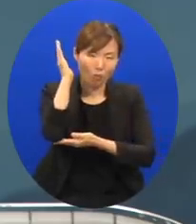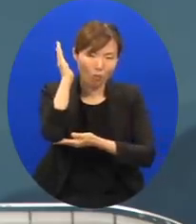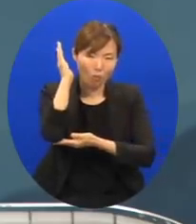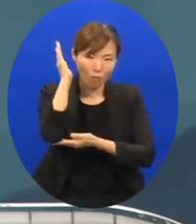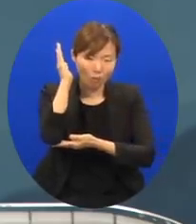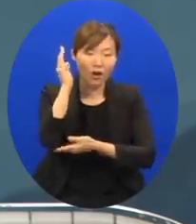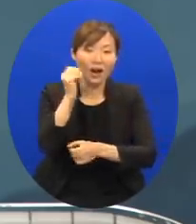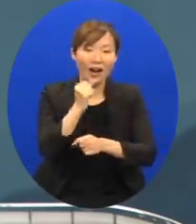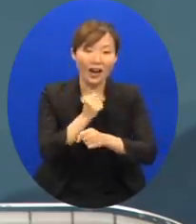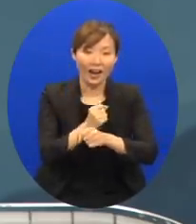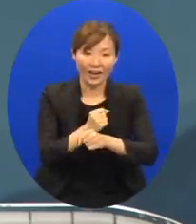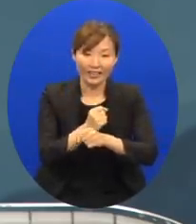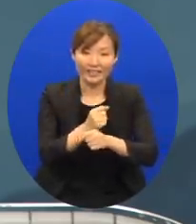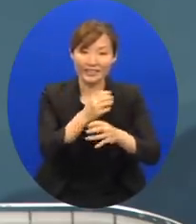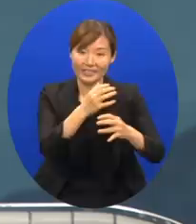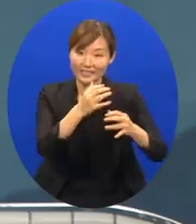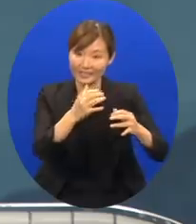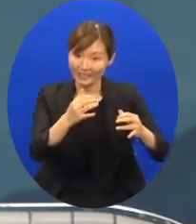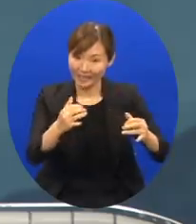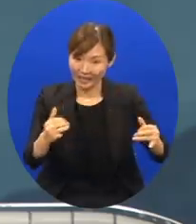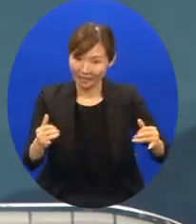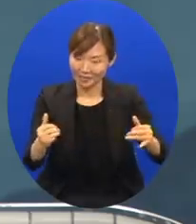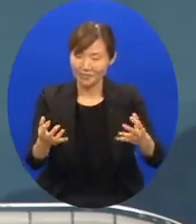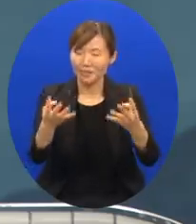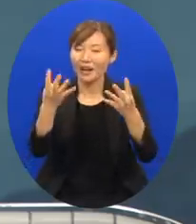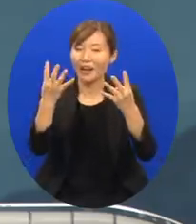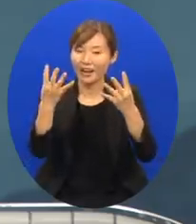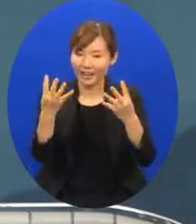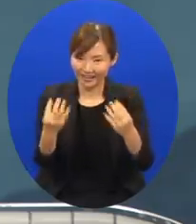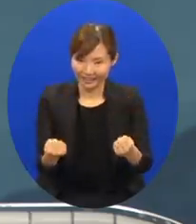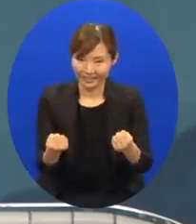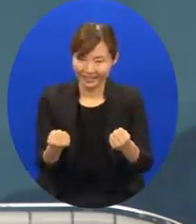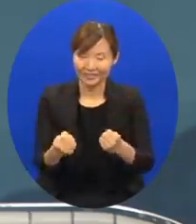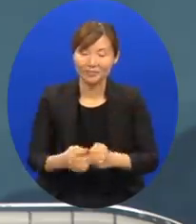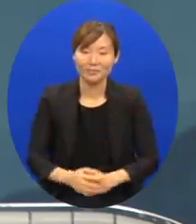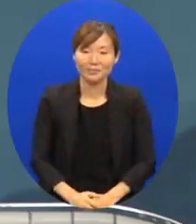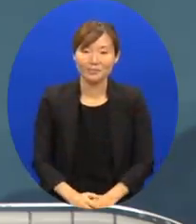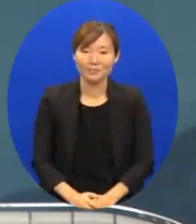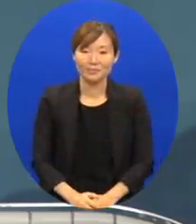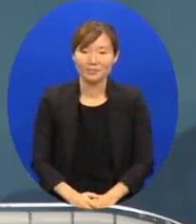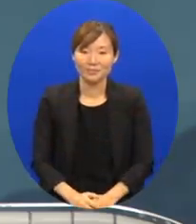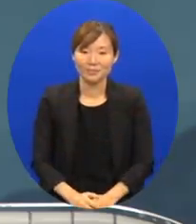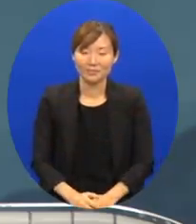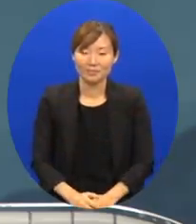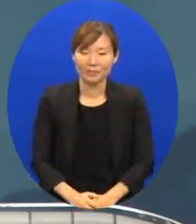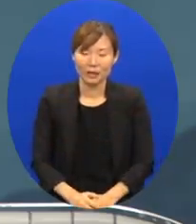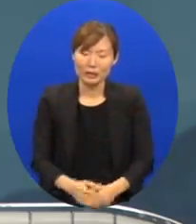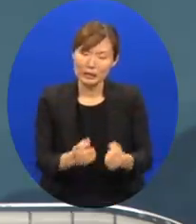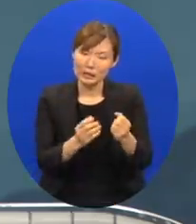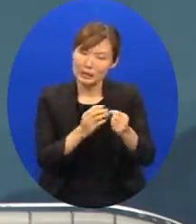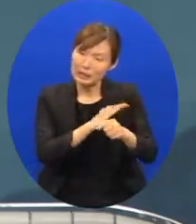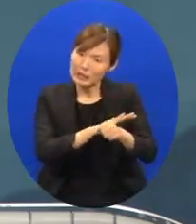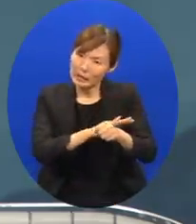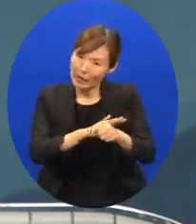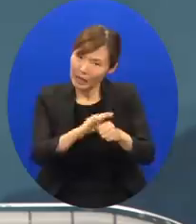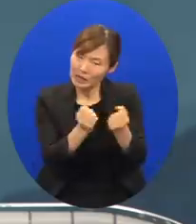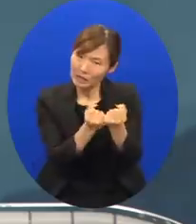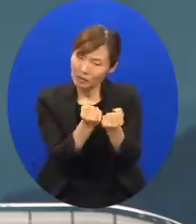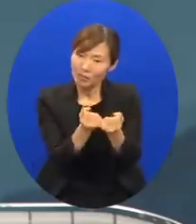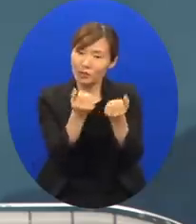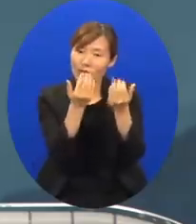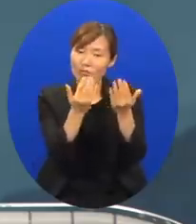예수님의 십자가의 복음을 헬라 철학적인 개념으로 그들에게 좀 잘 설명해 보려고